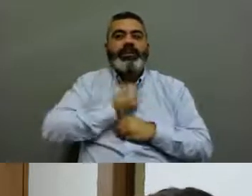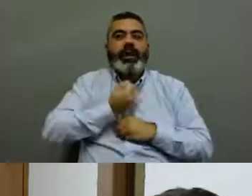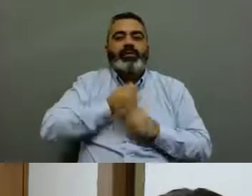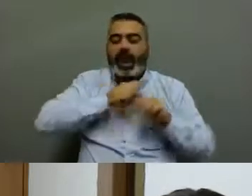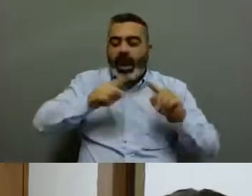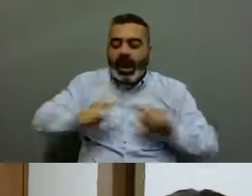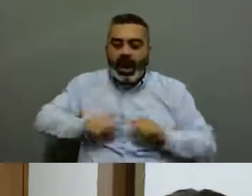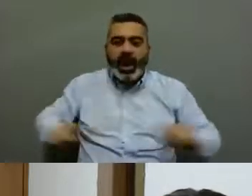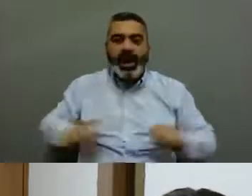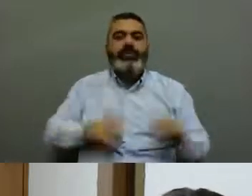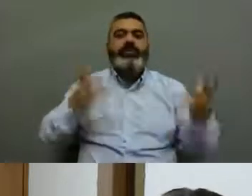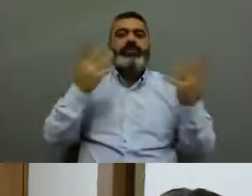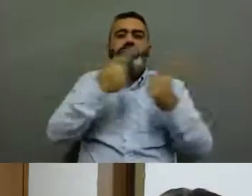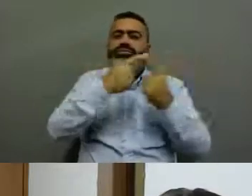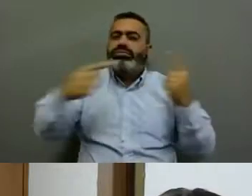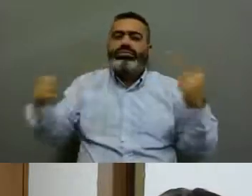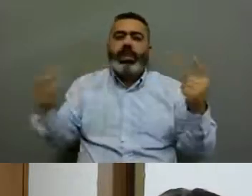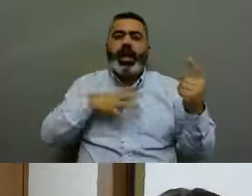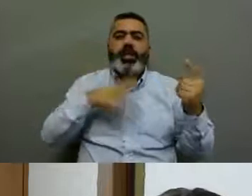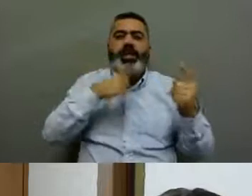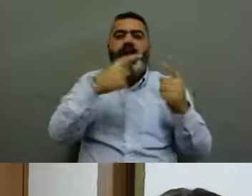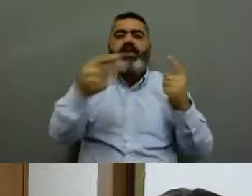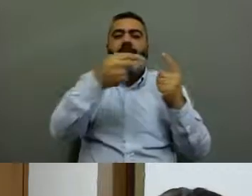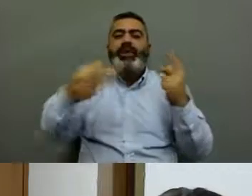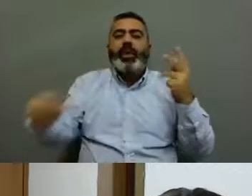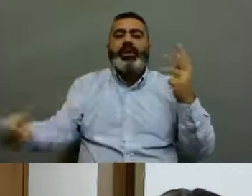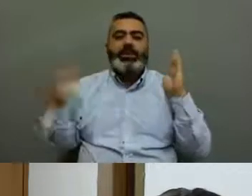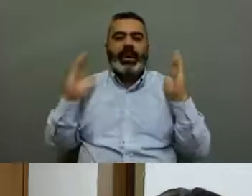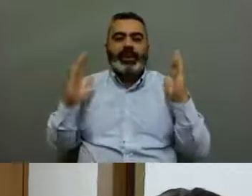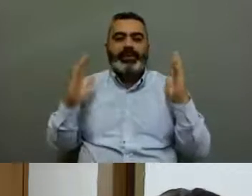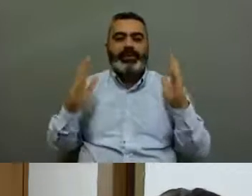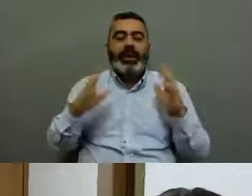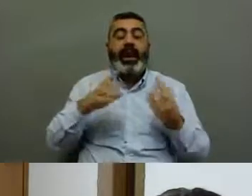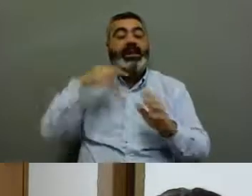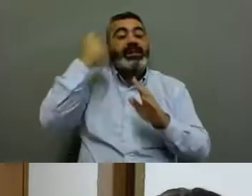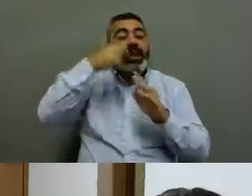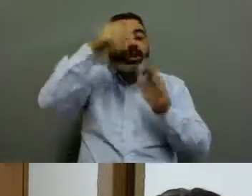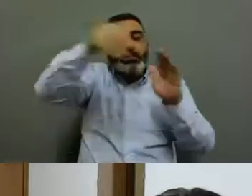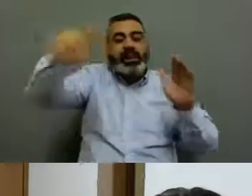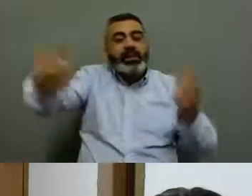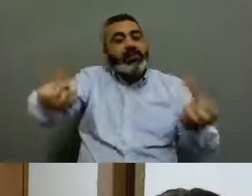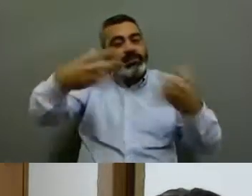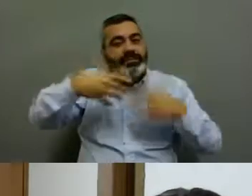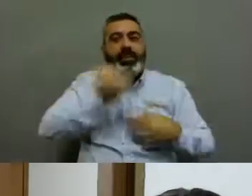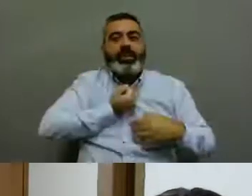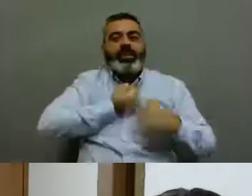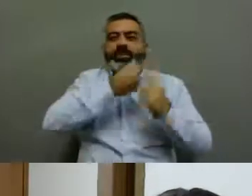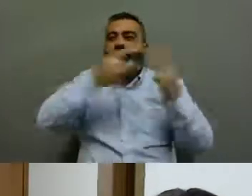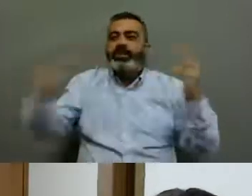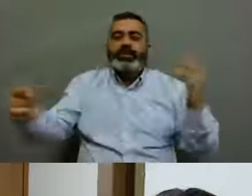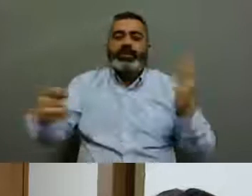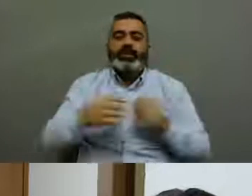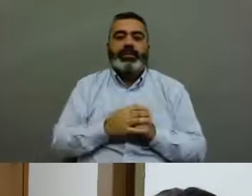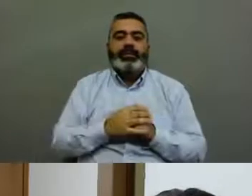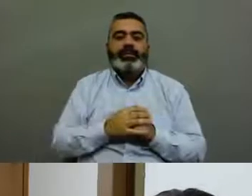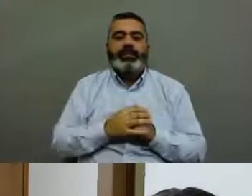που φέρουν τα άτομα και οι πρωταγωνιστές των ταινιών μας. Από